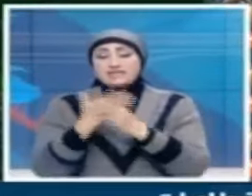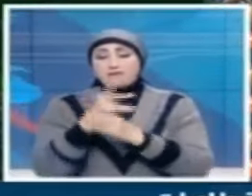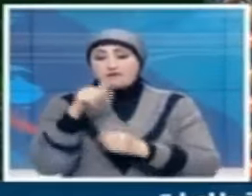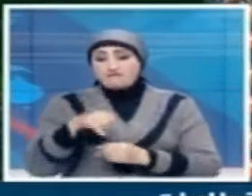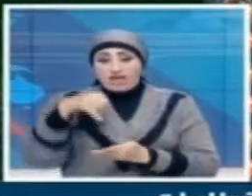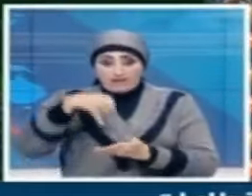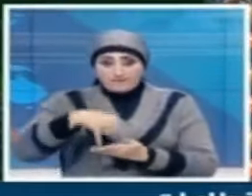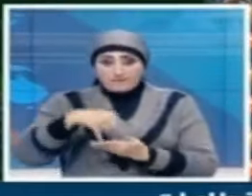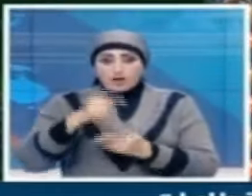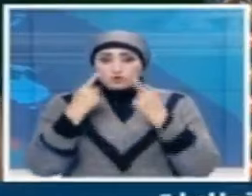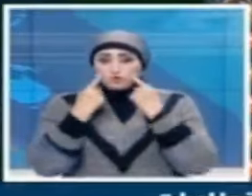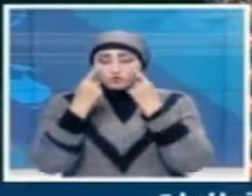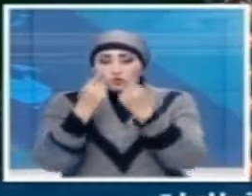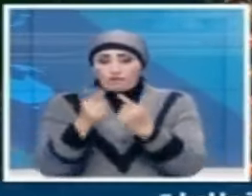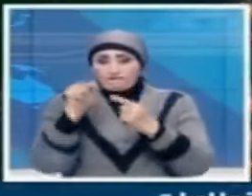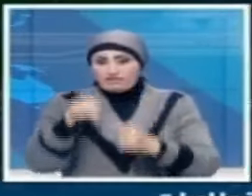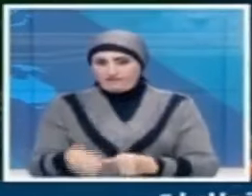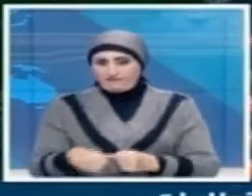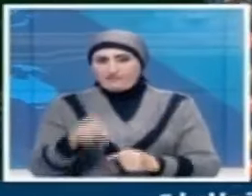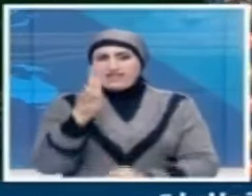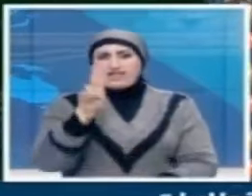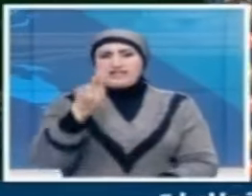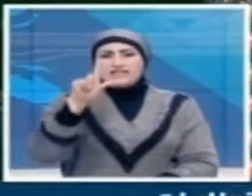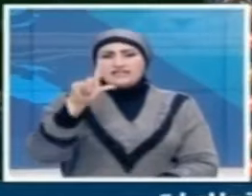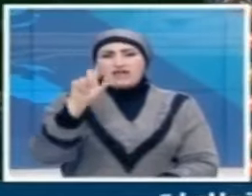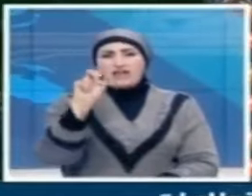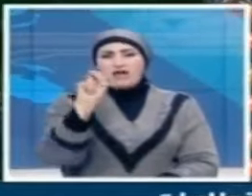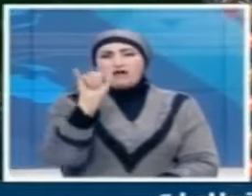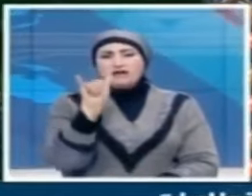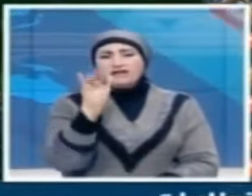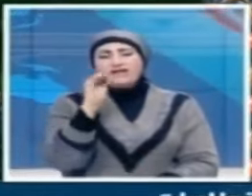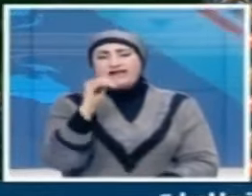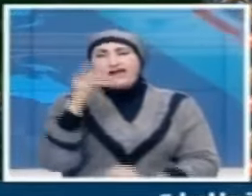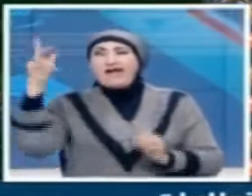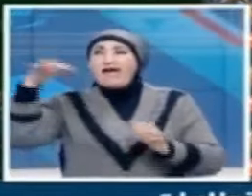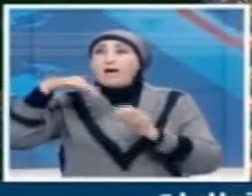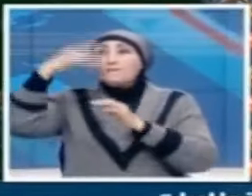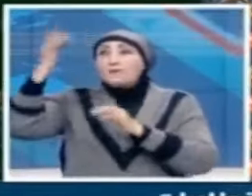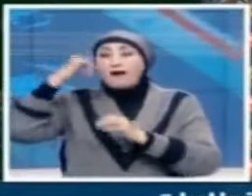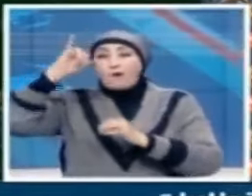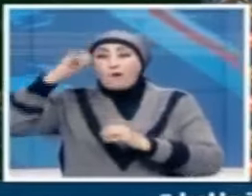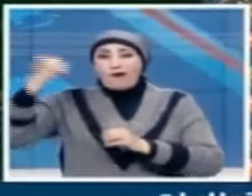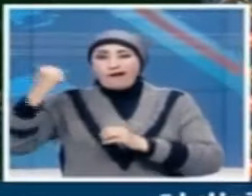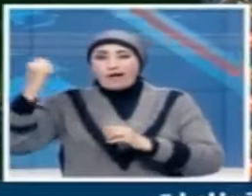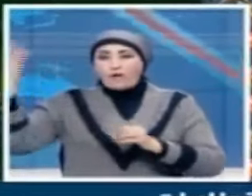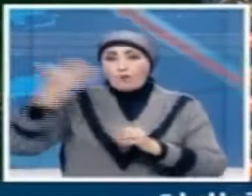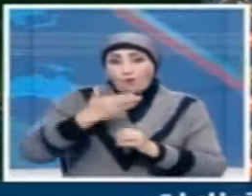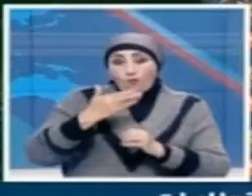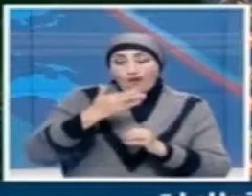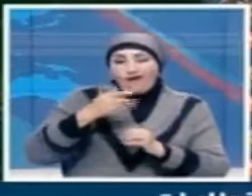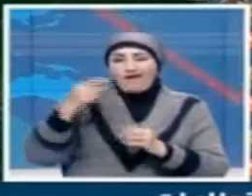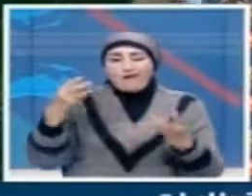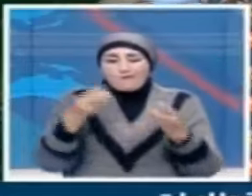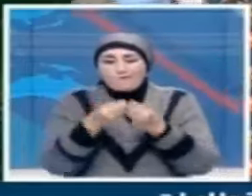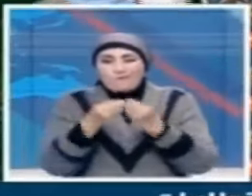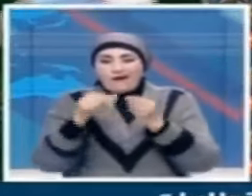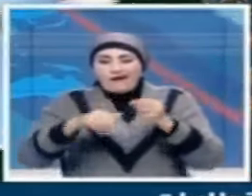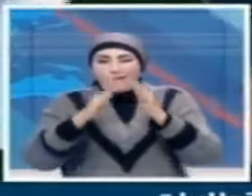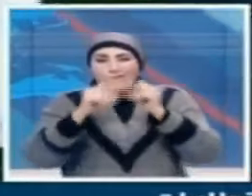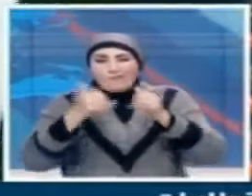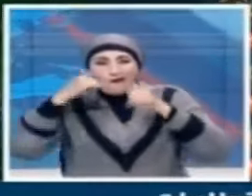احنا شفناه هو مركز تلقيح اصطناعي، علشان ازاي ان احنا نستولد هذه الرؤوس